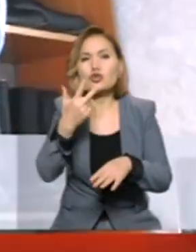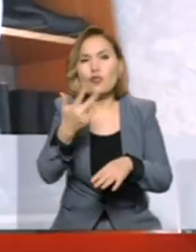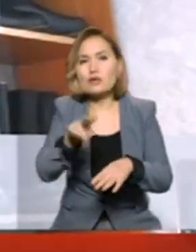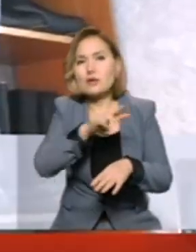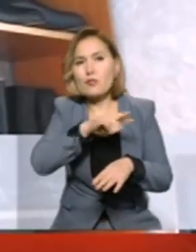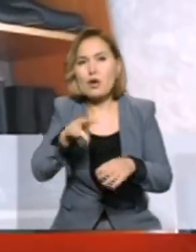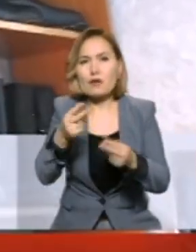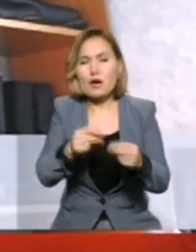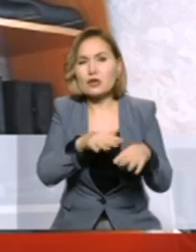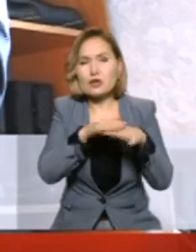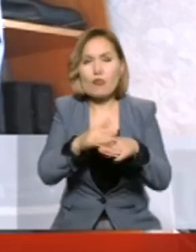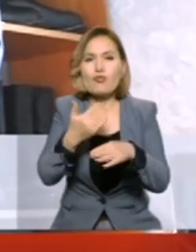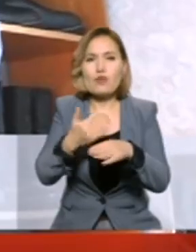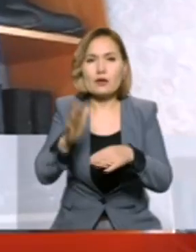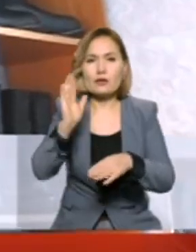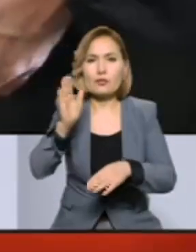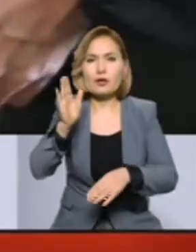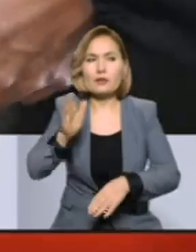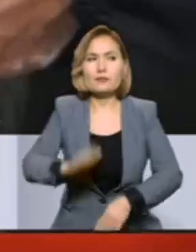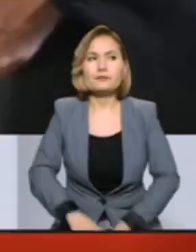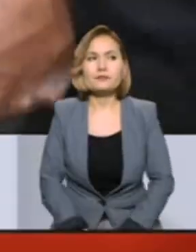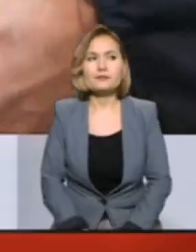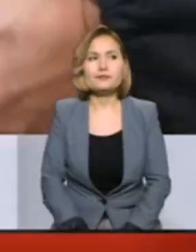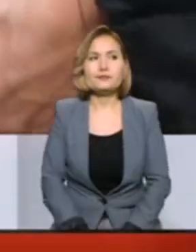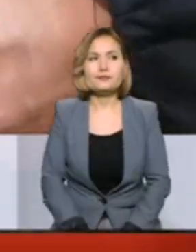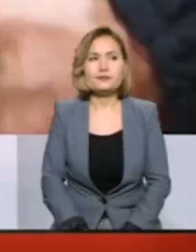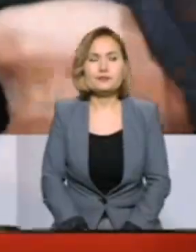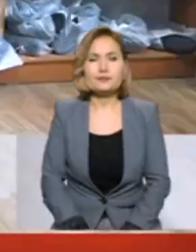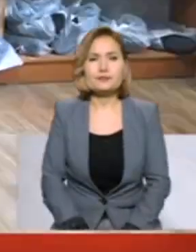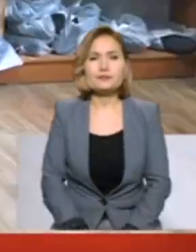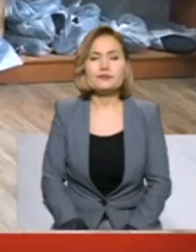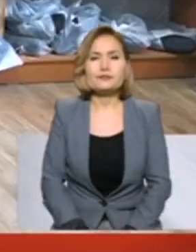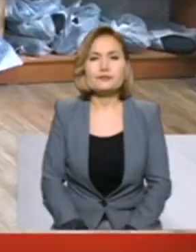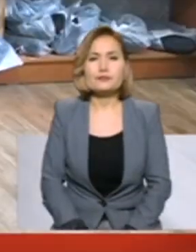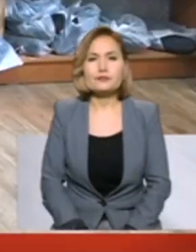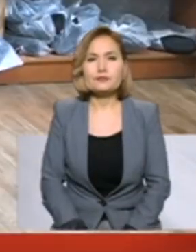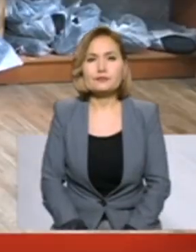теңге бөлінбек. Ержан Жақып, Серік Нұртаза, Қазақстан ұлттық арнасы, Абай облысы.